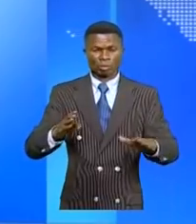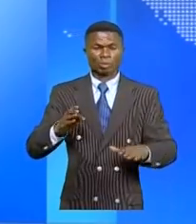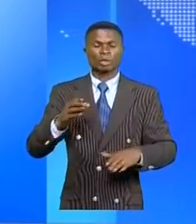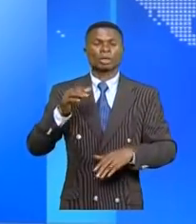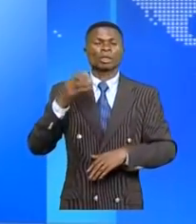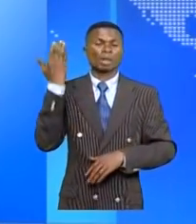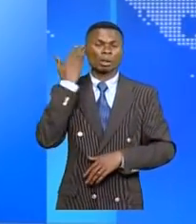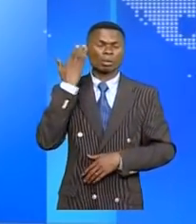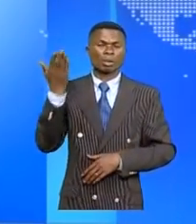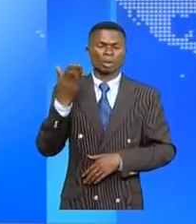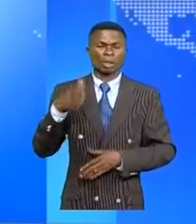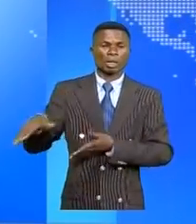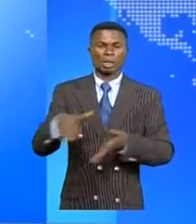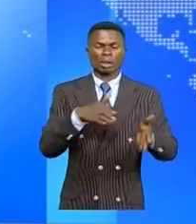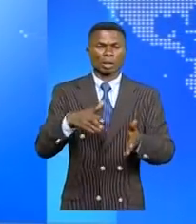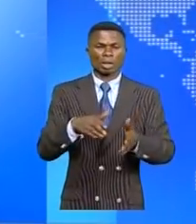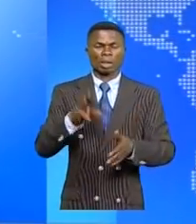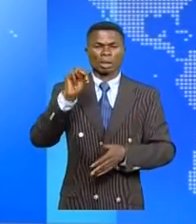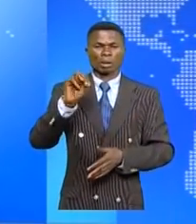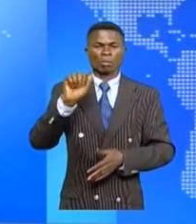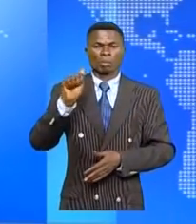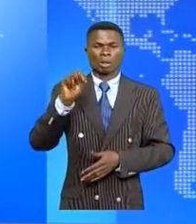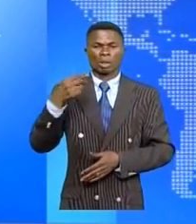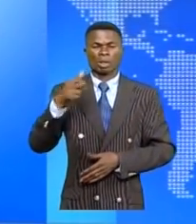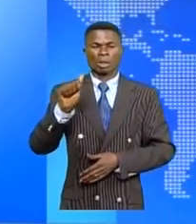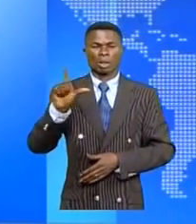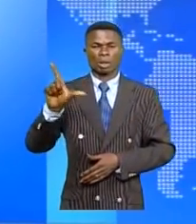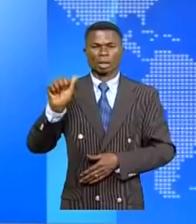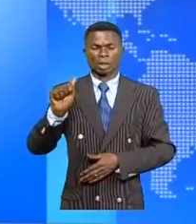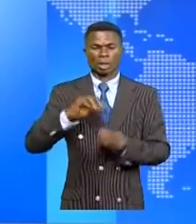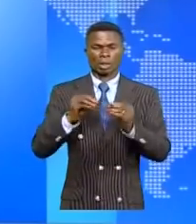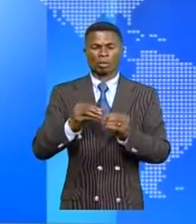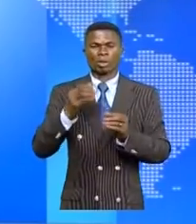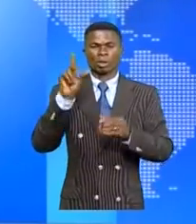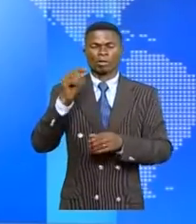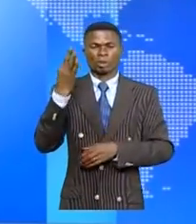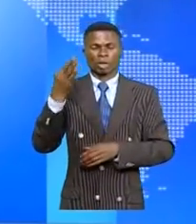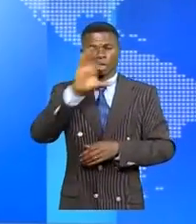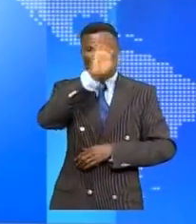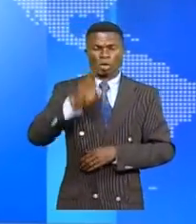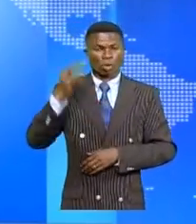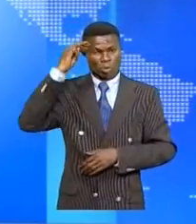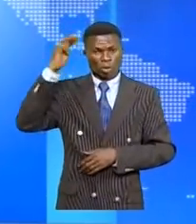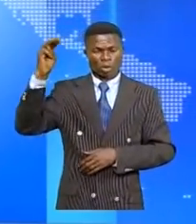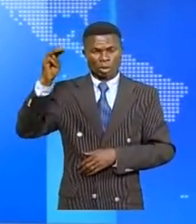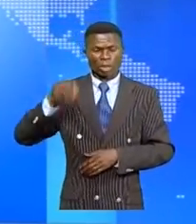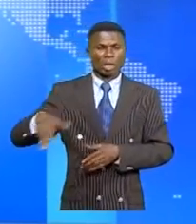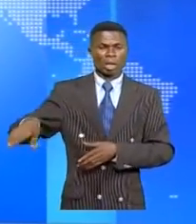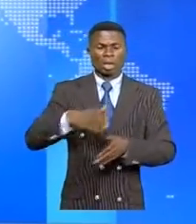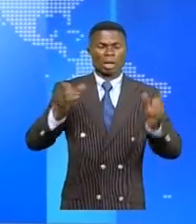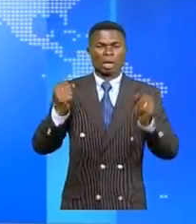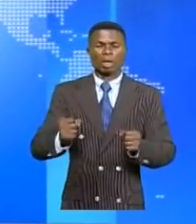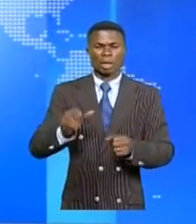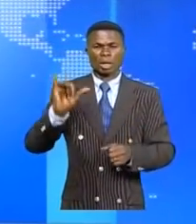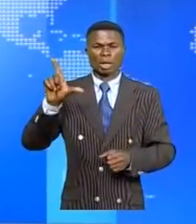familiale 6 avenue Mangala 1, numéro 23, commune de Mongafula, référence Arrêt Liolo.